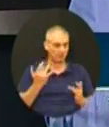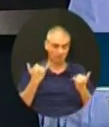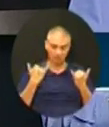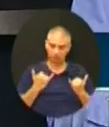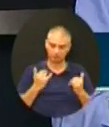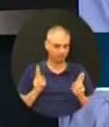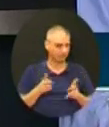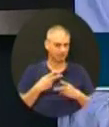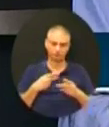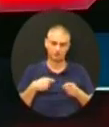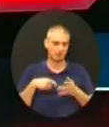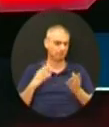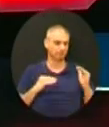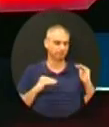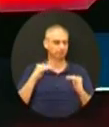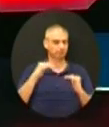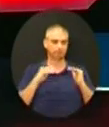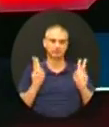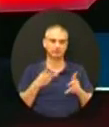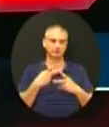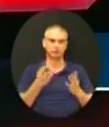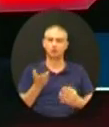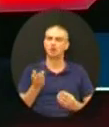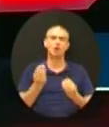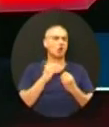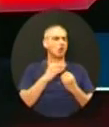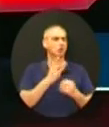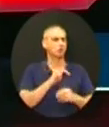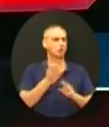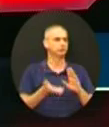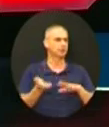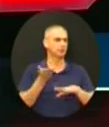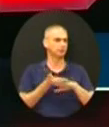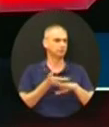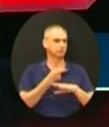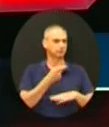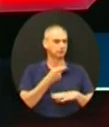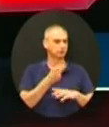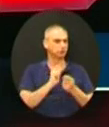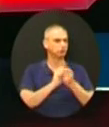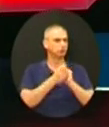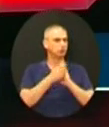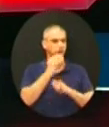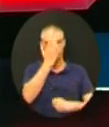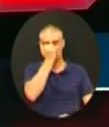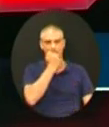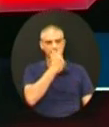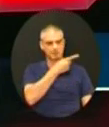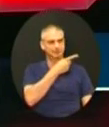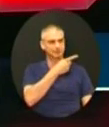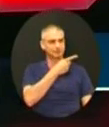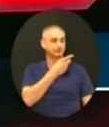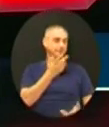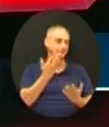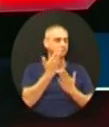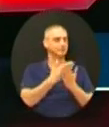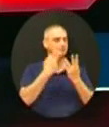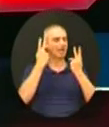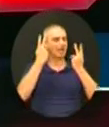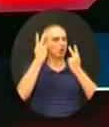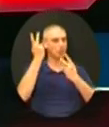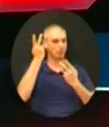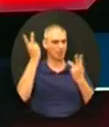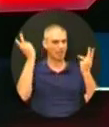הזו לא ניתנים לגישור. עוד עניין שעולה היום לכותרות, הוא השינוי של חמאס את, נגיד, מסמך